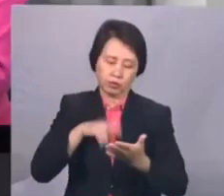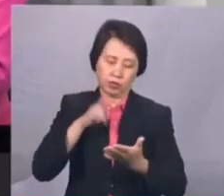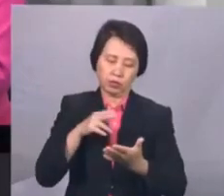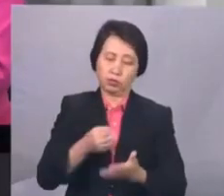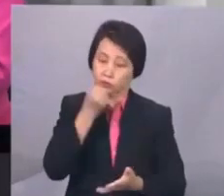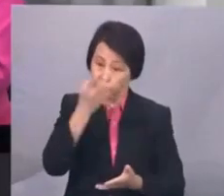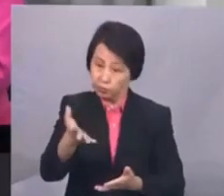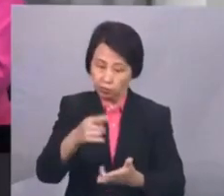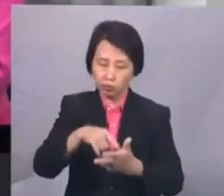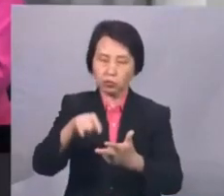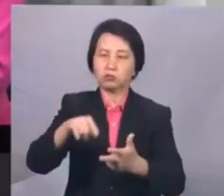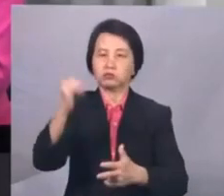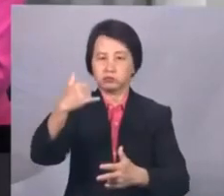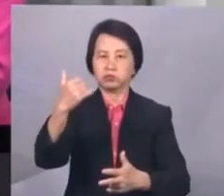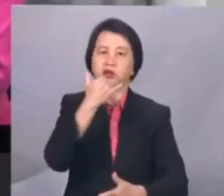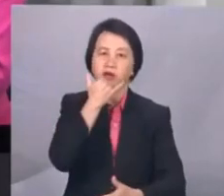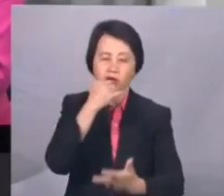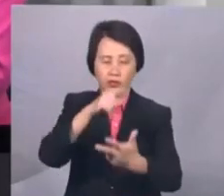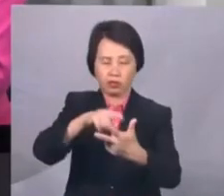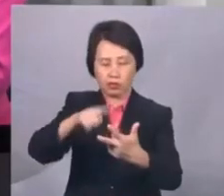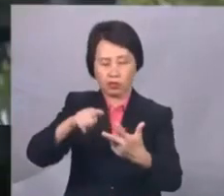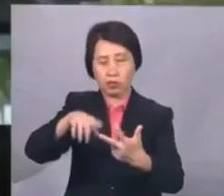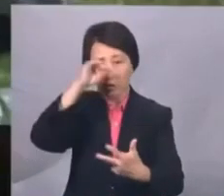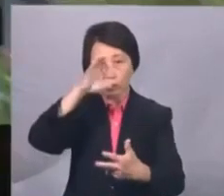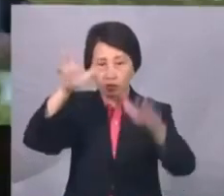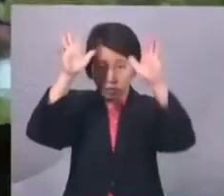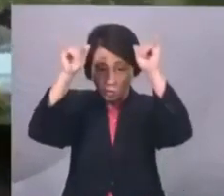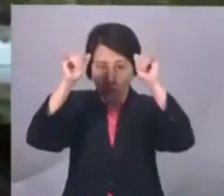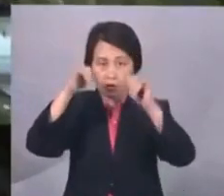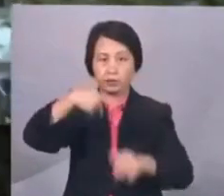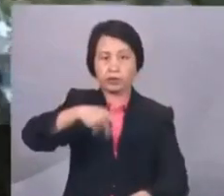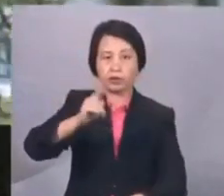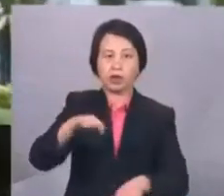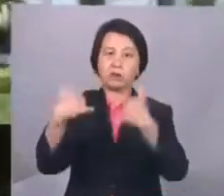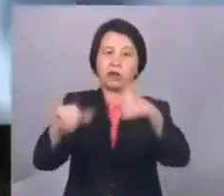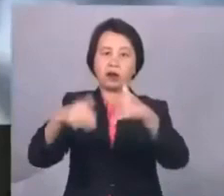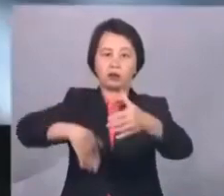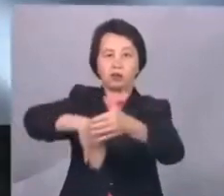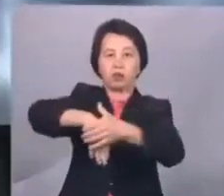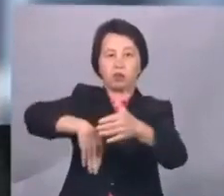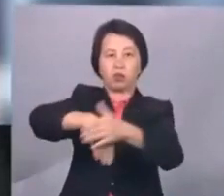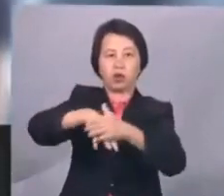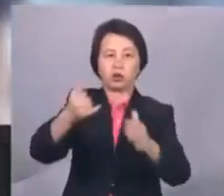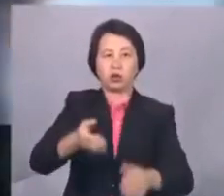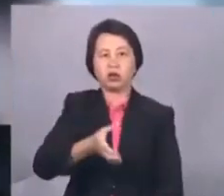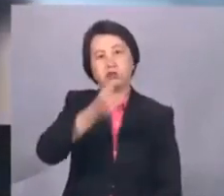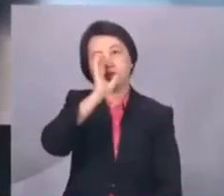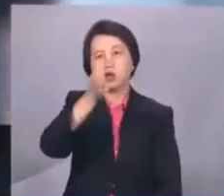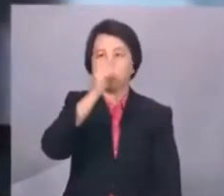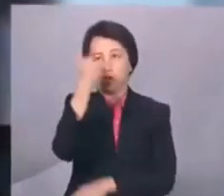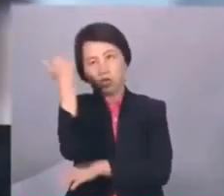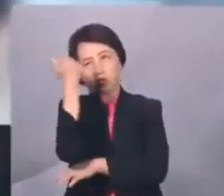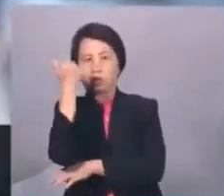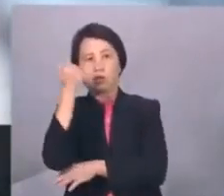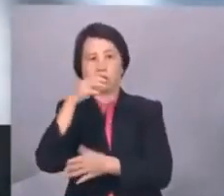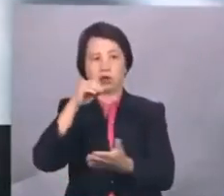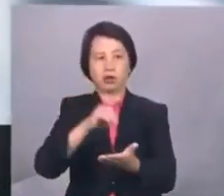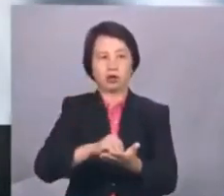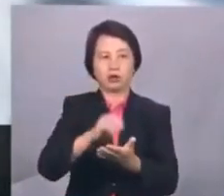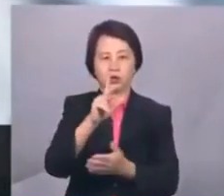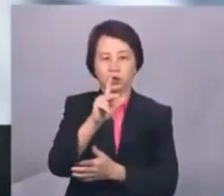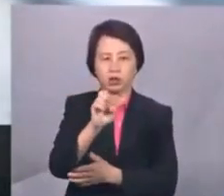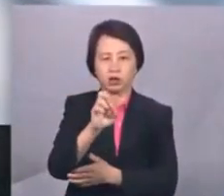dibacakan terhadap mereka tidur lagi Nepal itu mengingkari pipi dengan bermain bola sepak dan meminum alkohol di Taman Sri